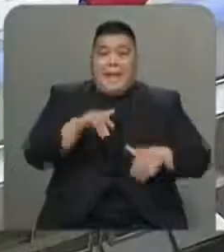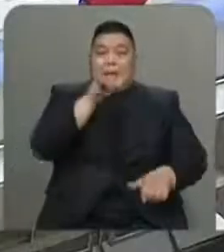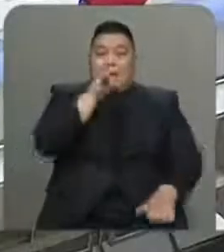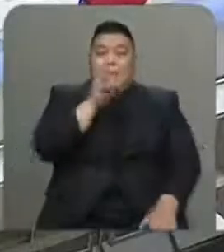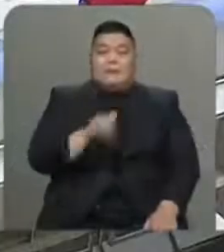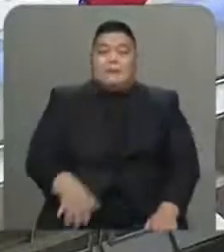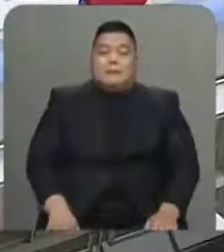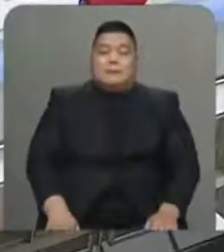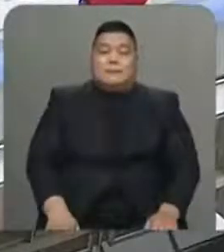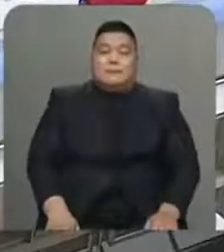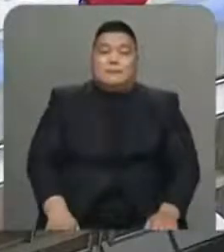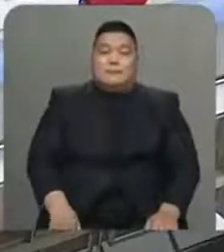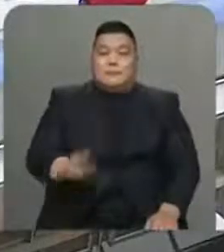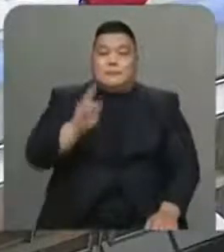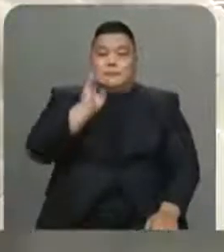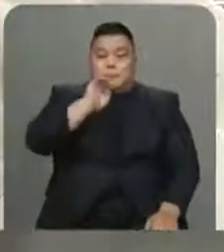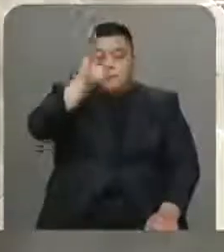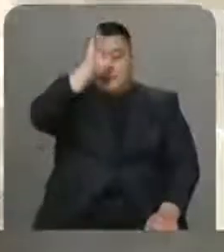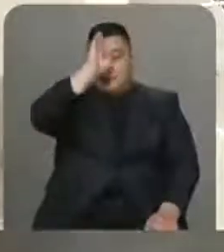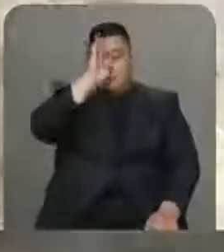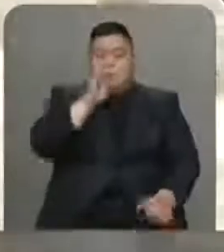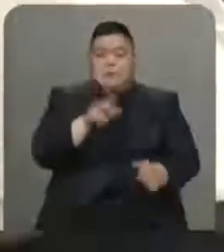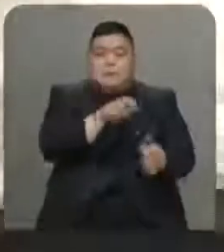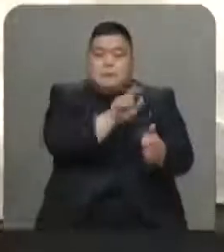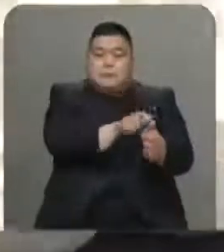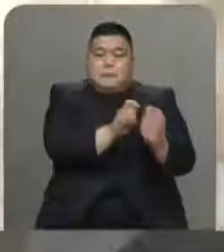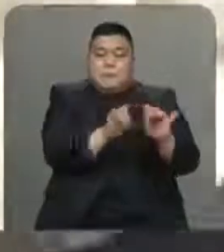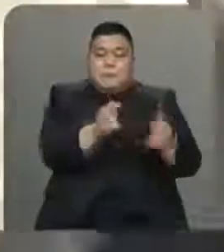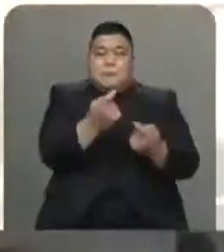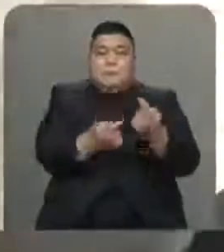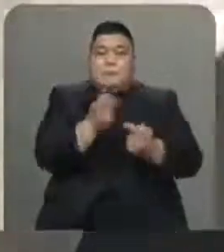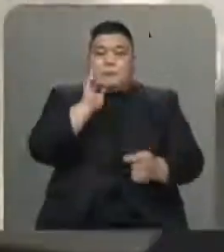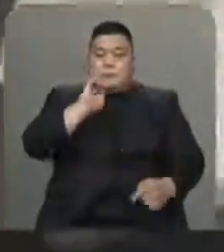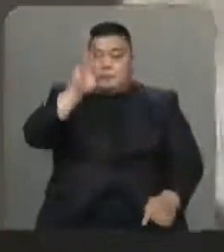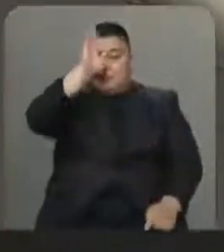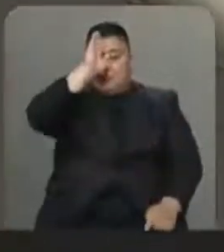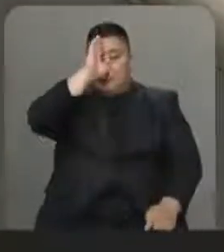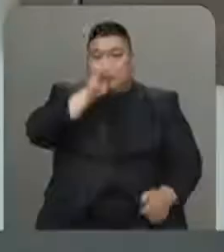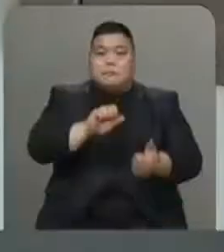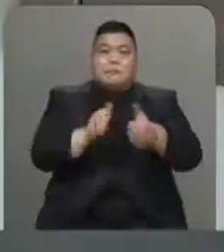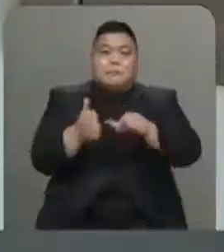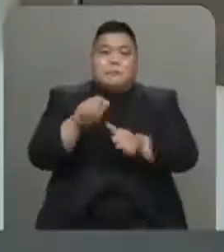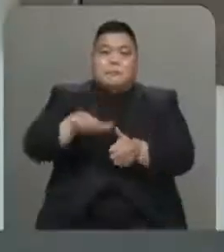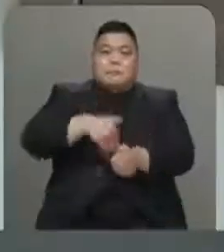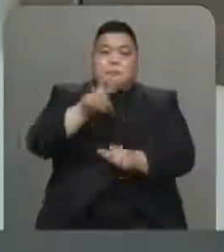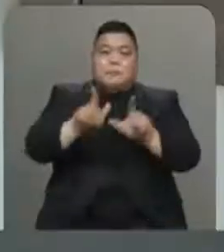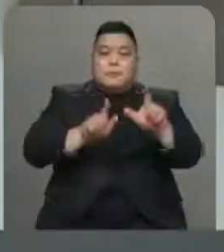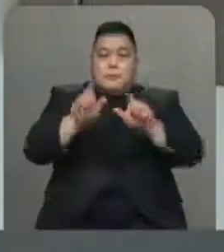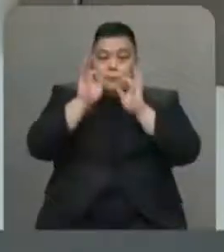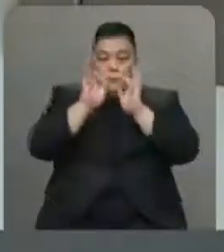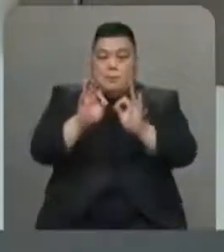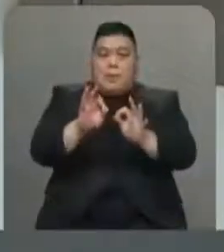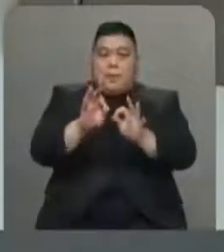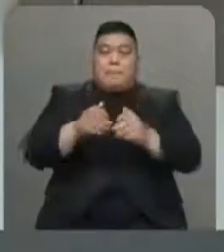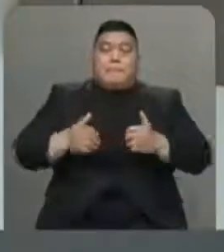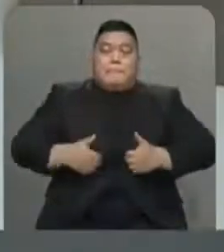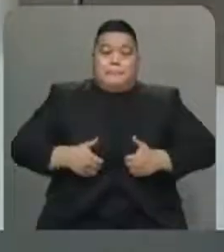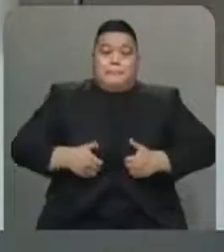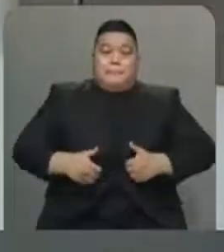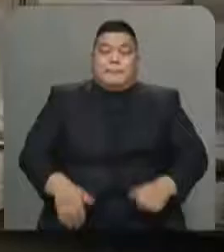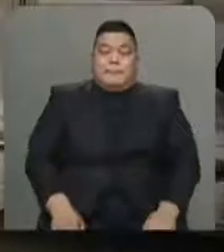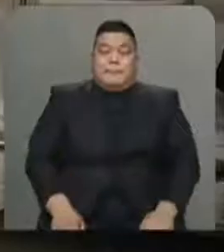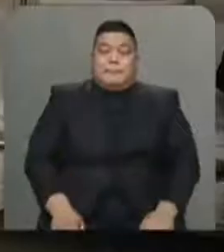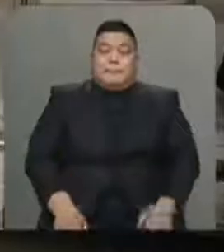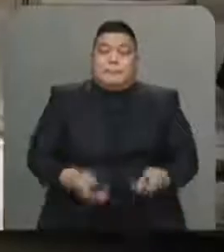있습니다. 따라서 확진자 수보다는 위중증 환자나 사망자 수 상황에 더 주목할 필요가 있는데요. 병상